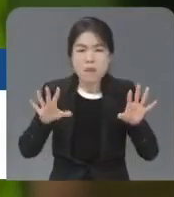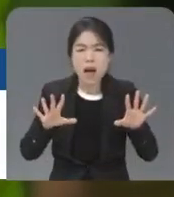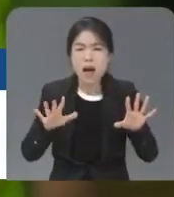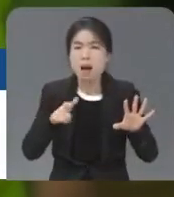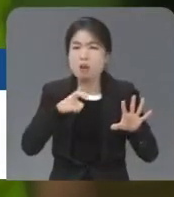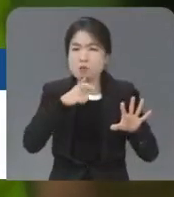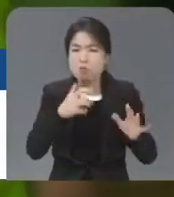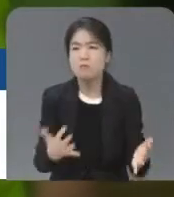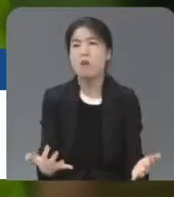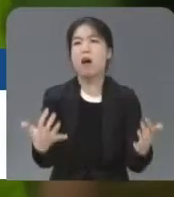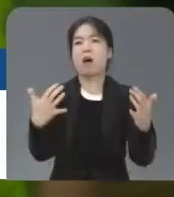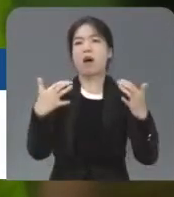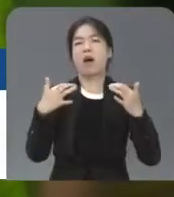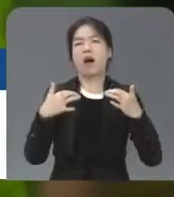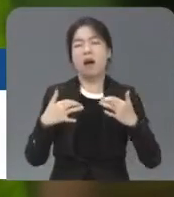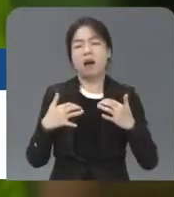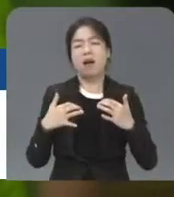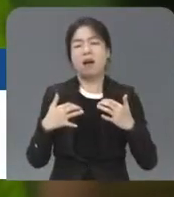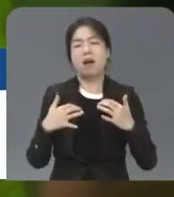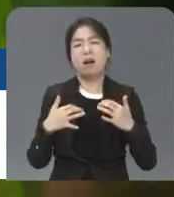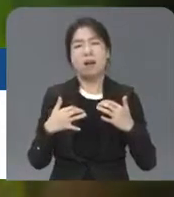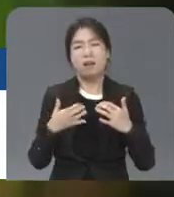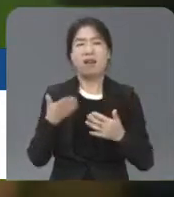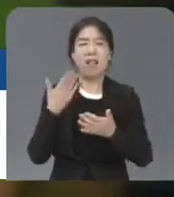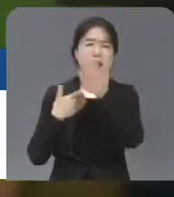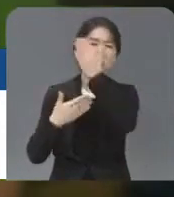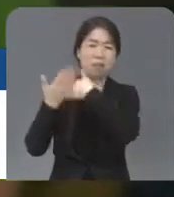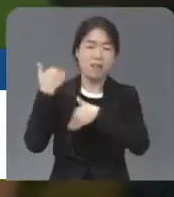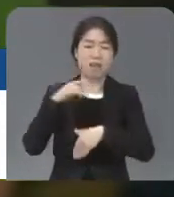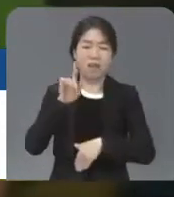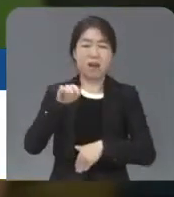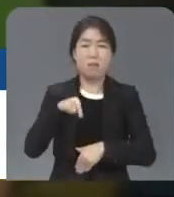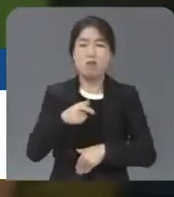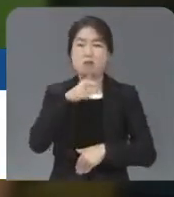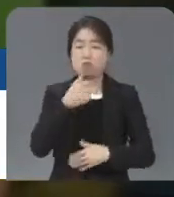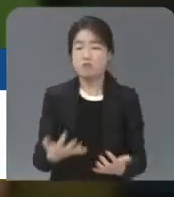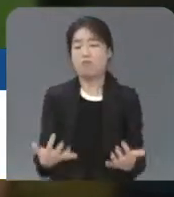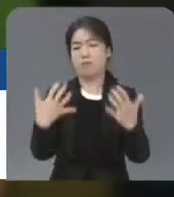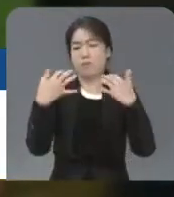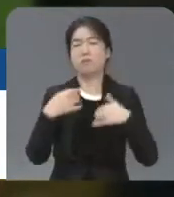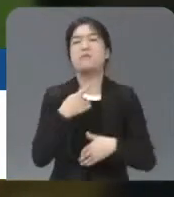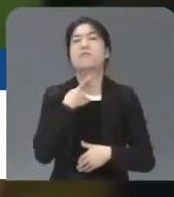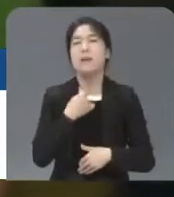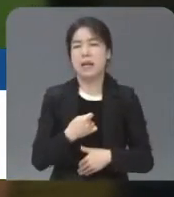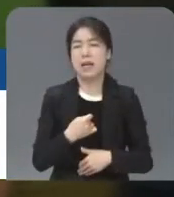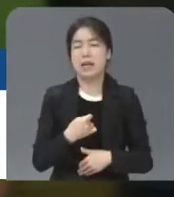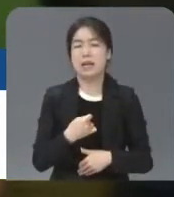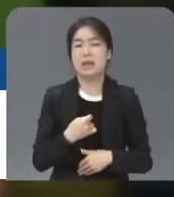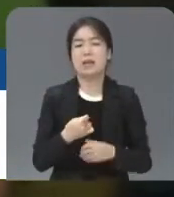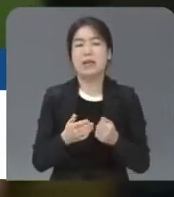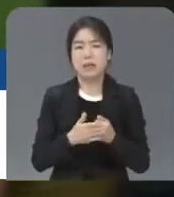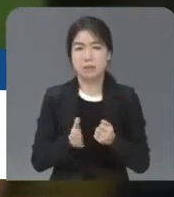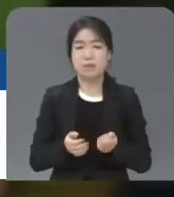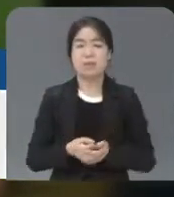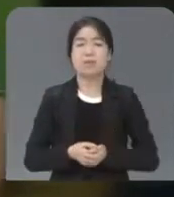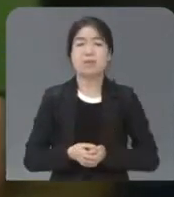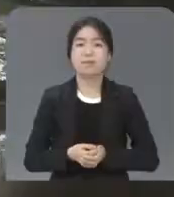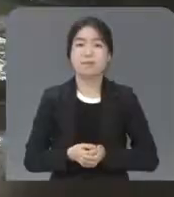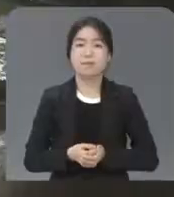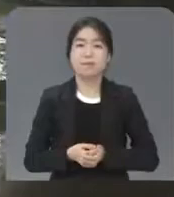문을 여니까 물이가 안으로 그 벙벙이 차가지고 과거에도 한번 여기 물이 거실까지 차 올린 적이 한번